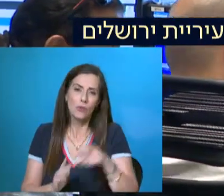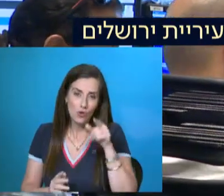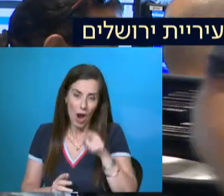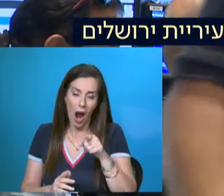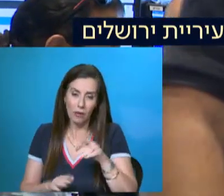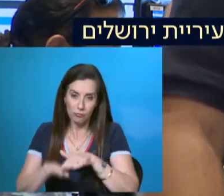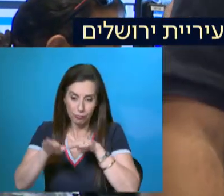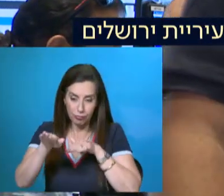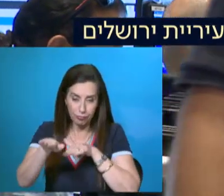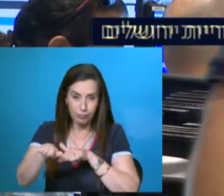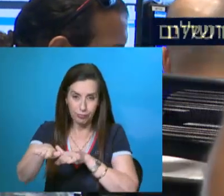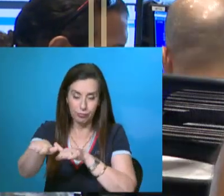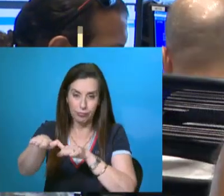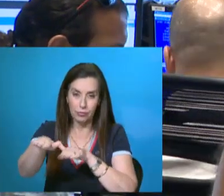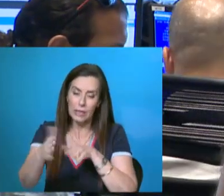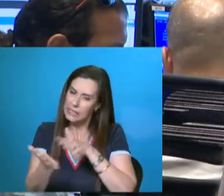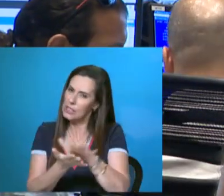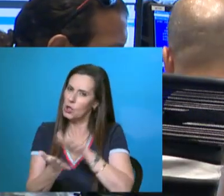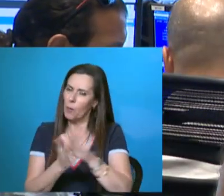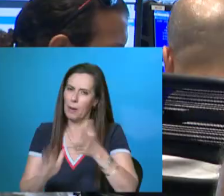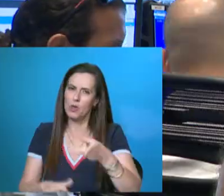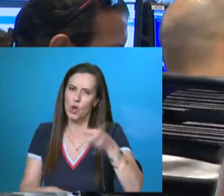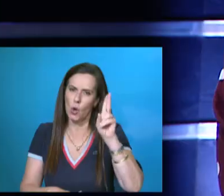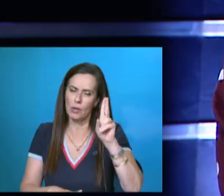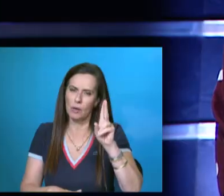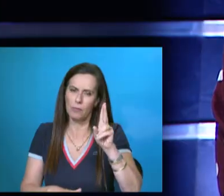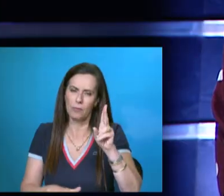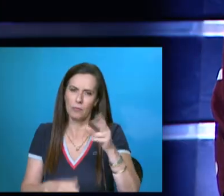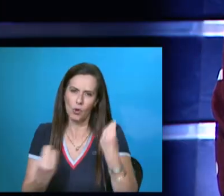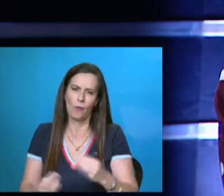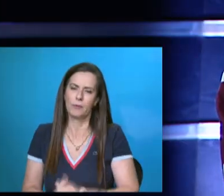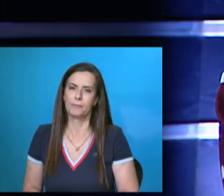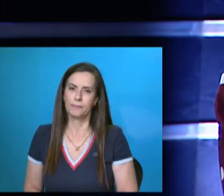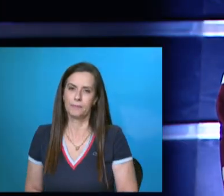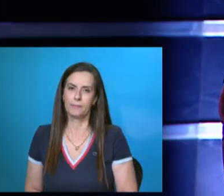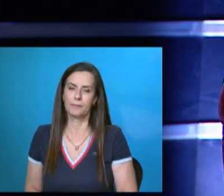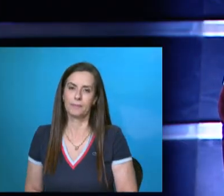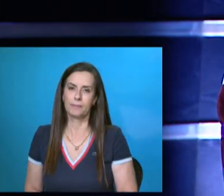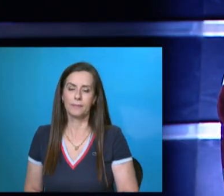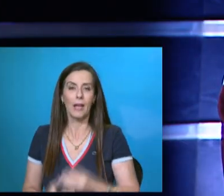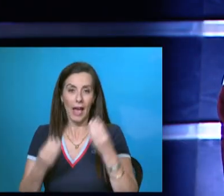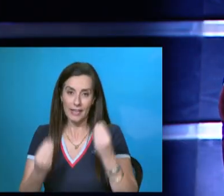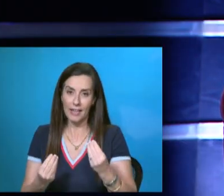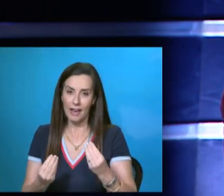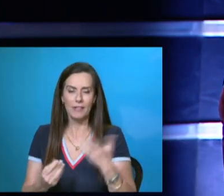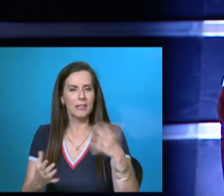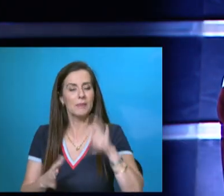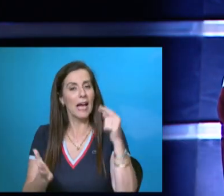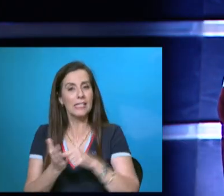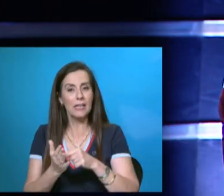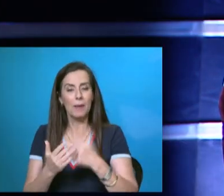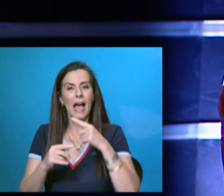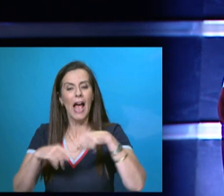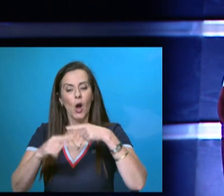העיר תזרום כמה שיותר בצורה טובה. עוד מעט נמצא סיבה לדבר על קורסונים לפני